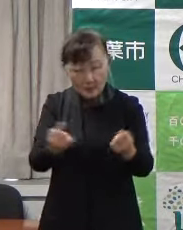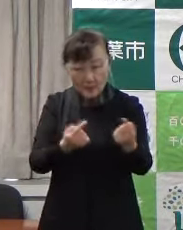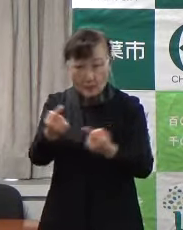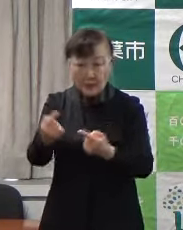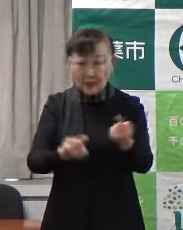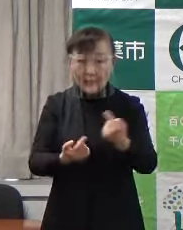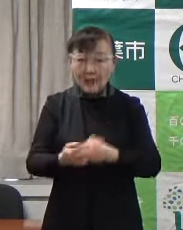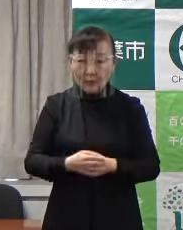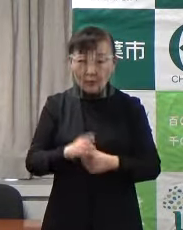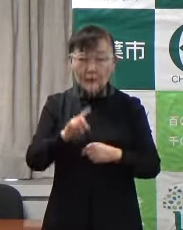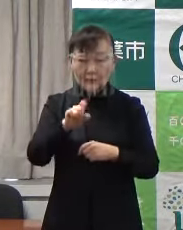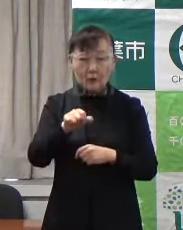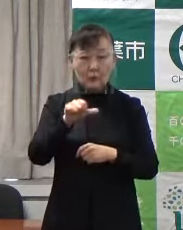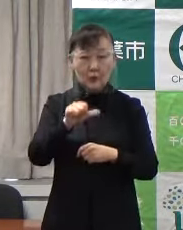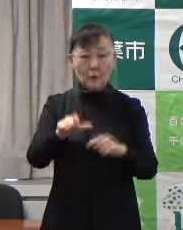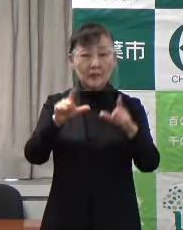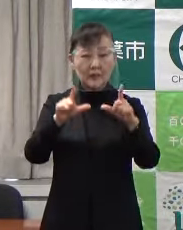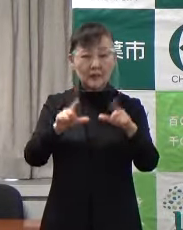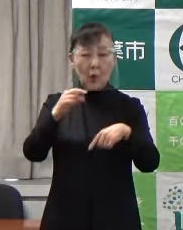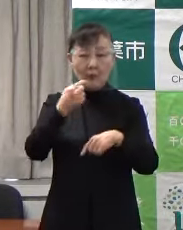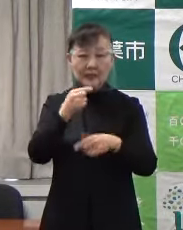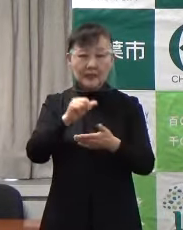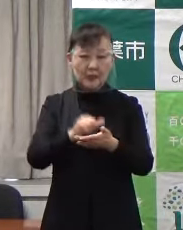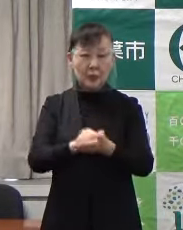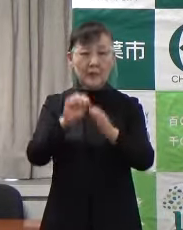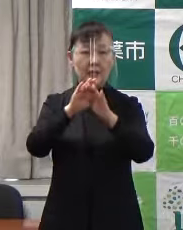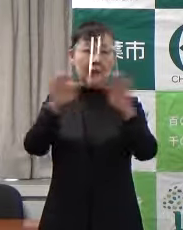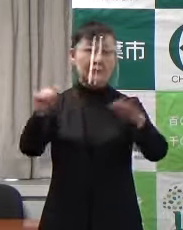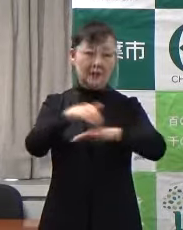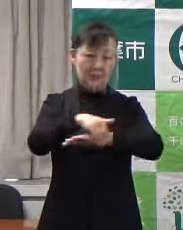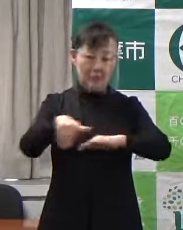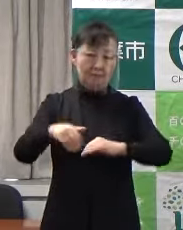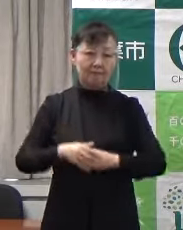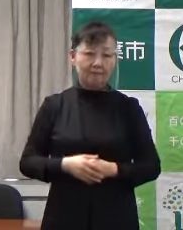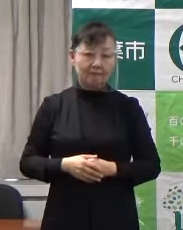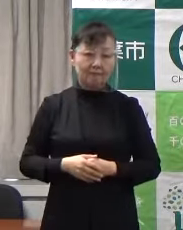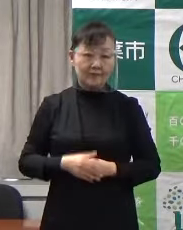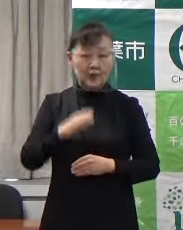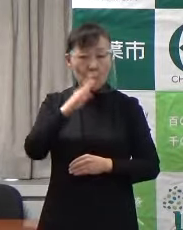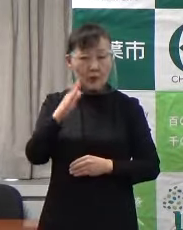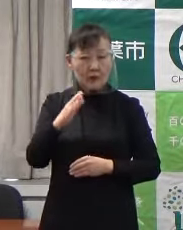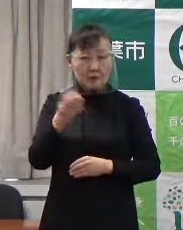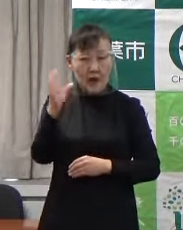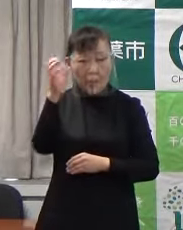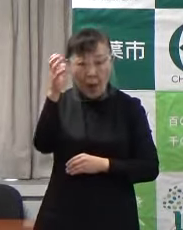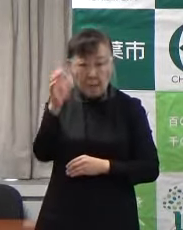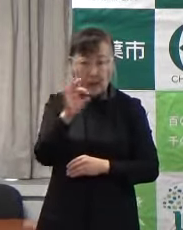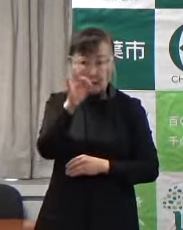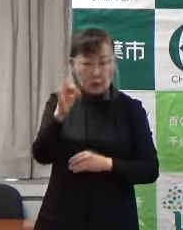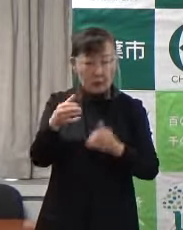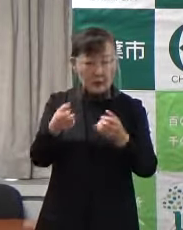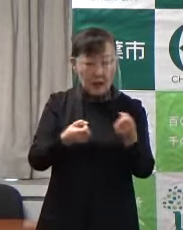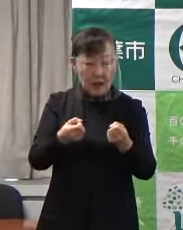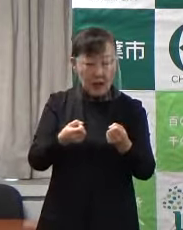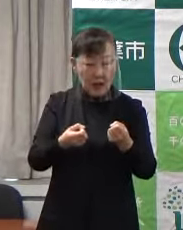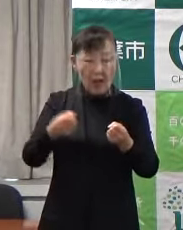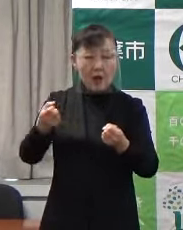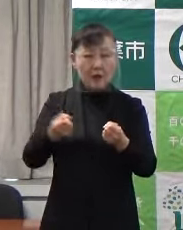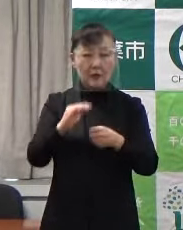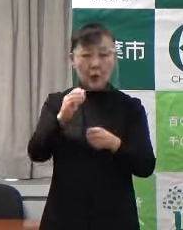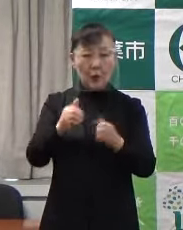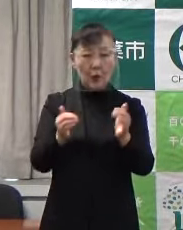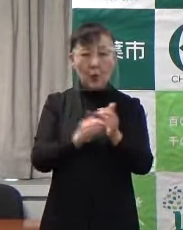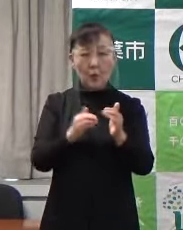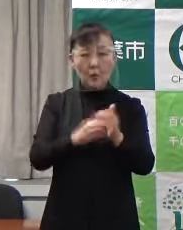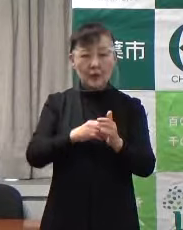ただけるよう15日の日曜日に開催をいたします。当日はパトロール車、コンクリートミキサー車などの車両の展